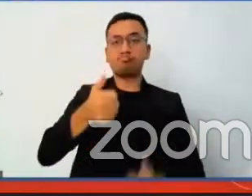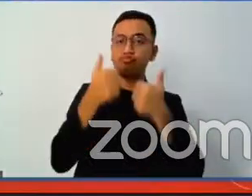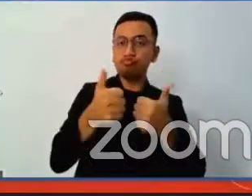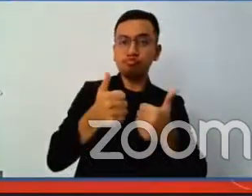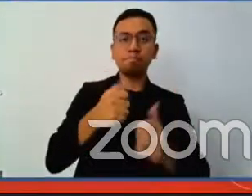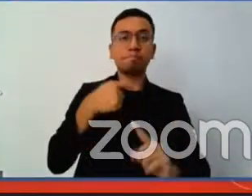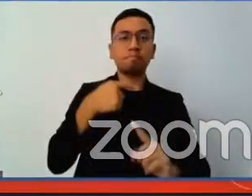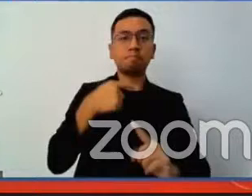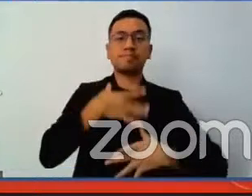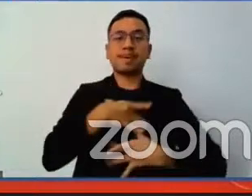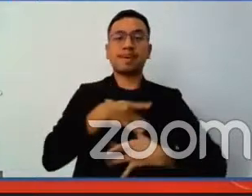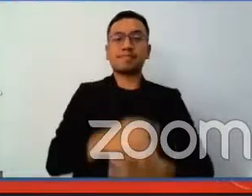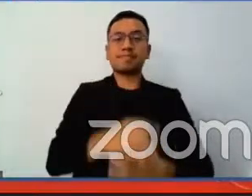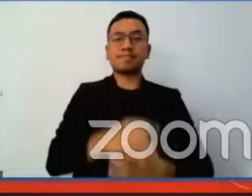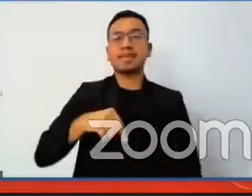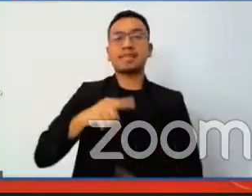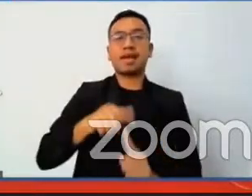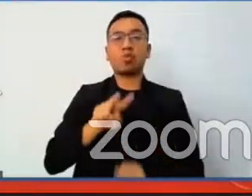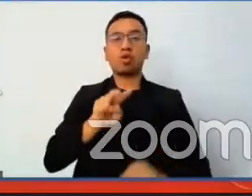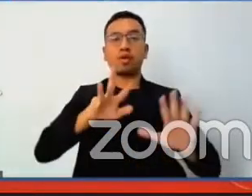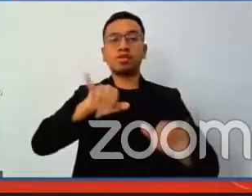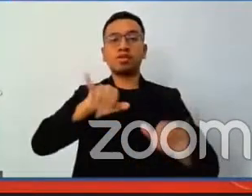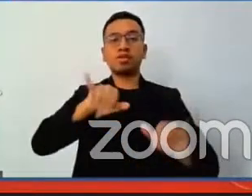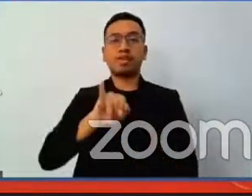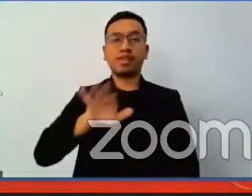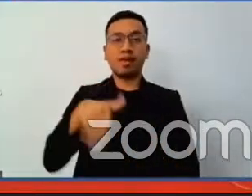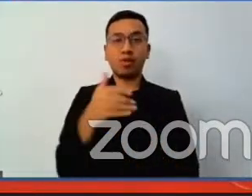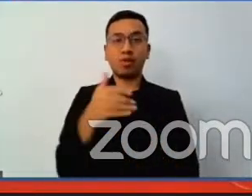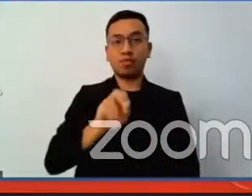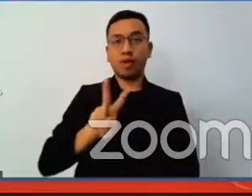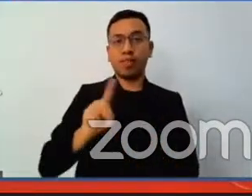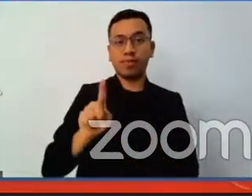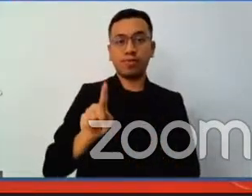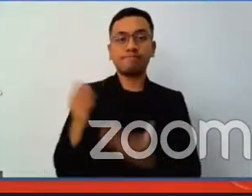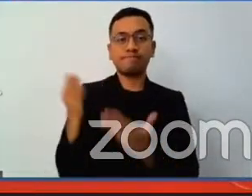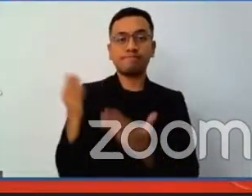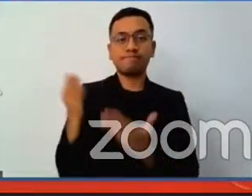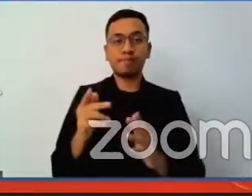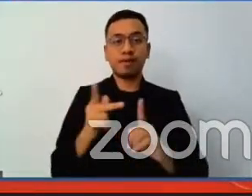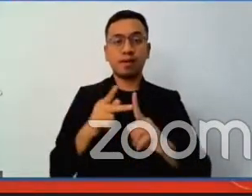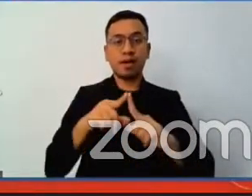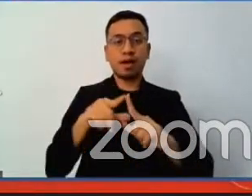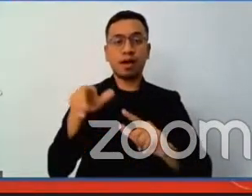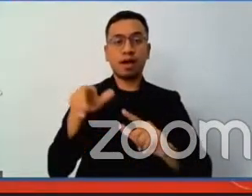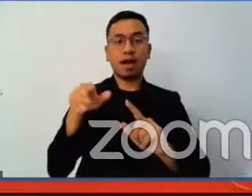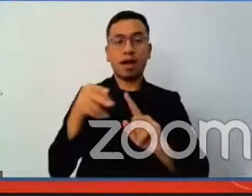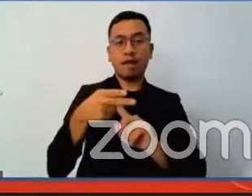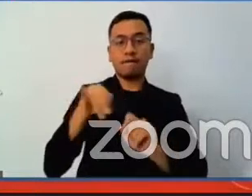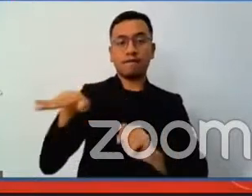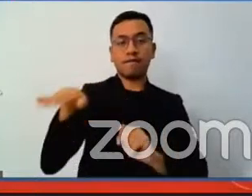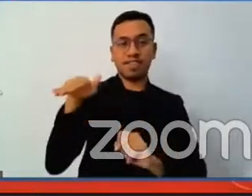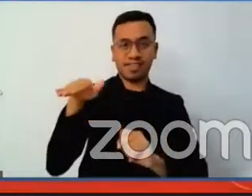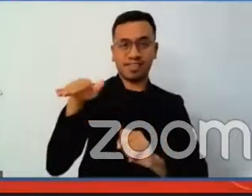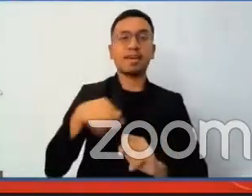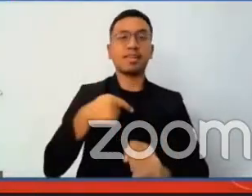ini Kamis 29 Juli 2021, saya Hafiz yang akan memandu acara kali